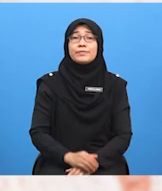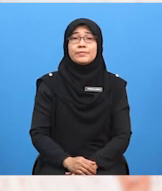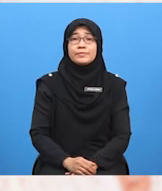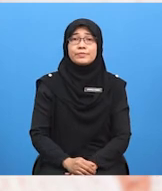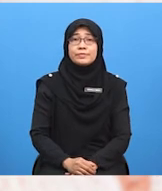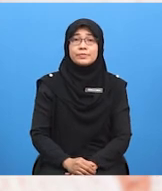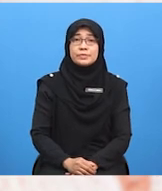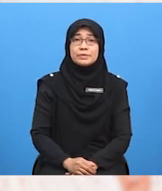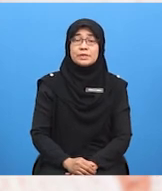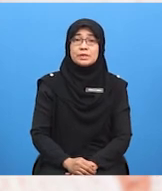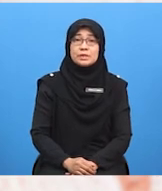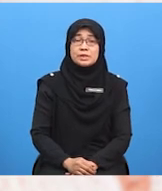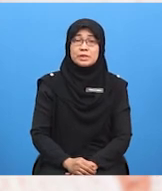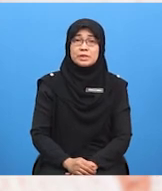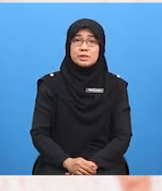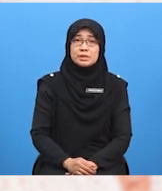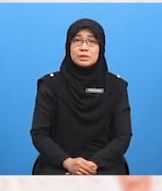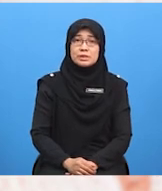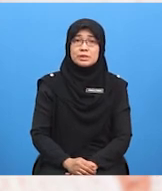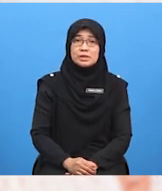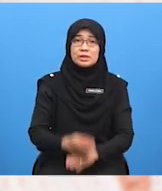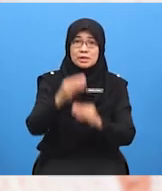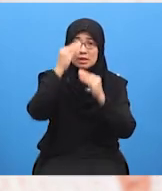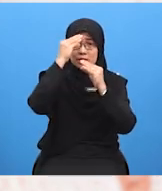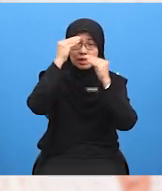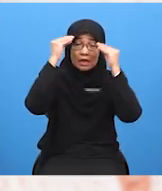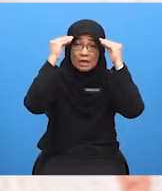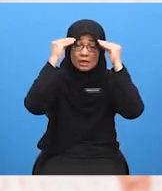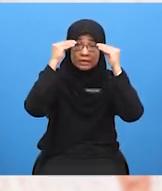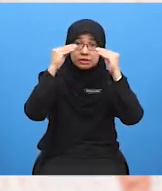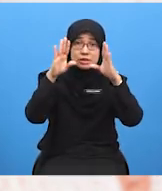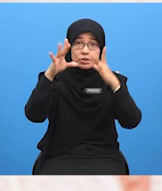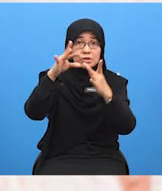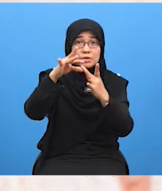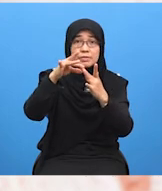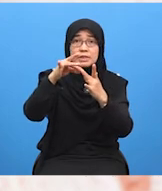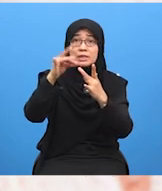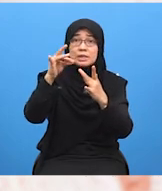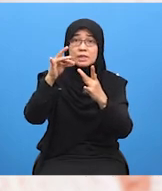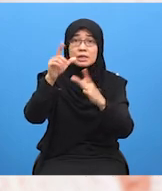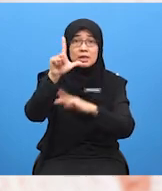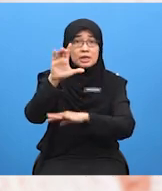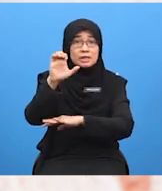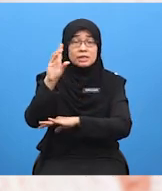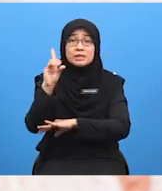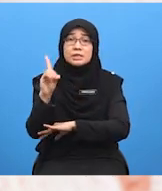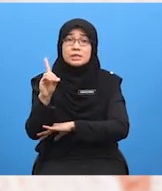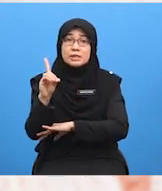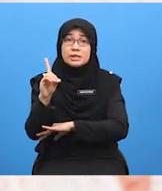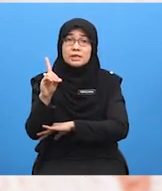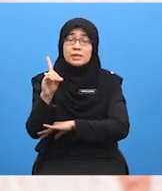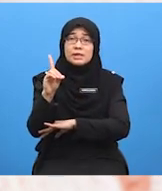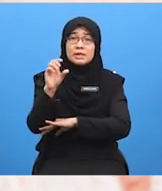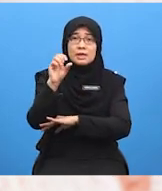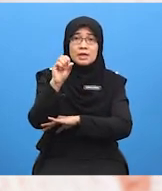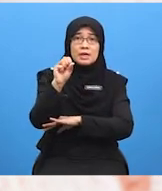Untuk membina litar asas, cikgu memilih perintang, LED,